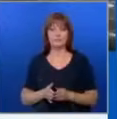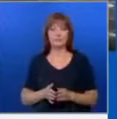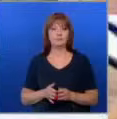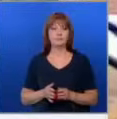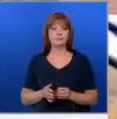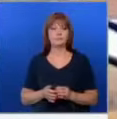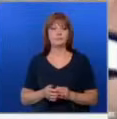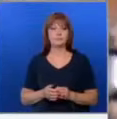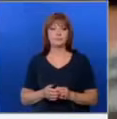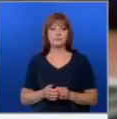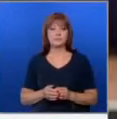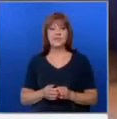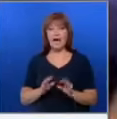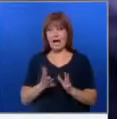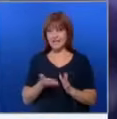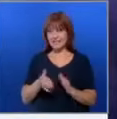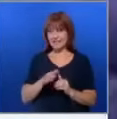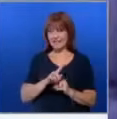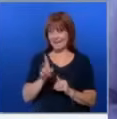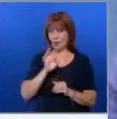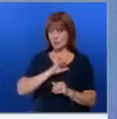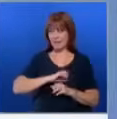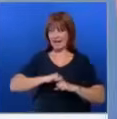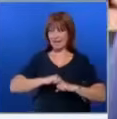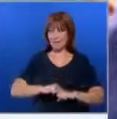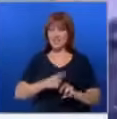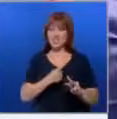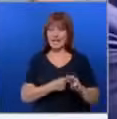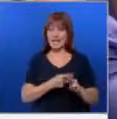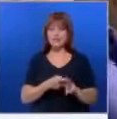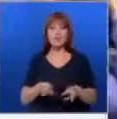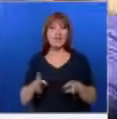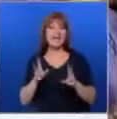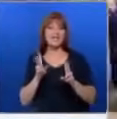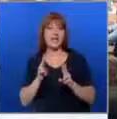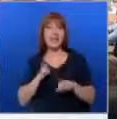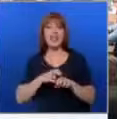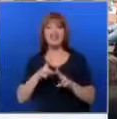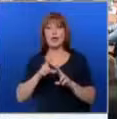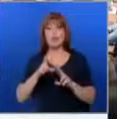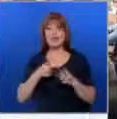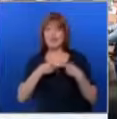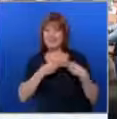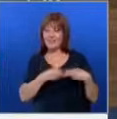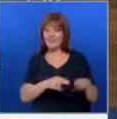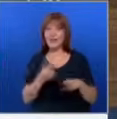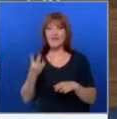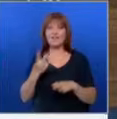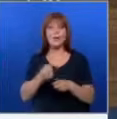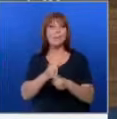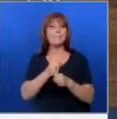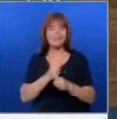Александрова. Ако след неуспеха на кабинета Желязков решението беше ДПС да върне втория мандат